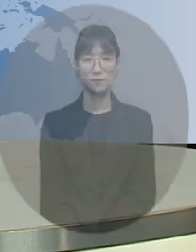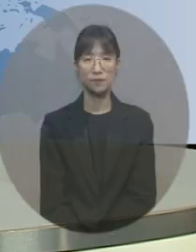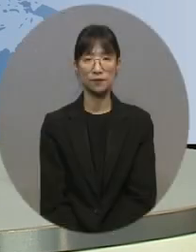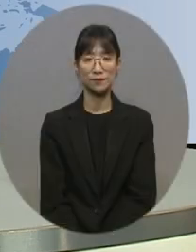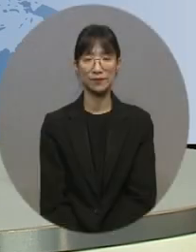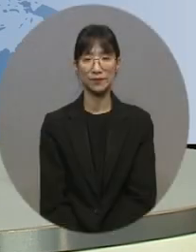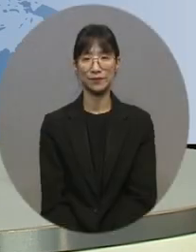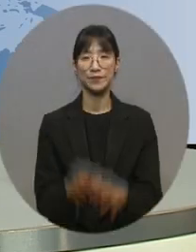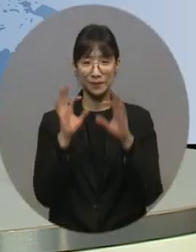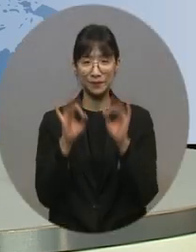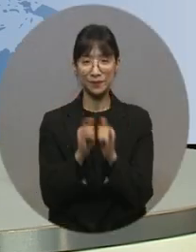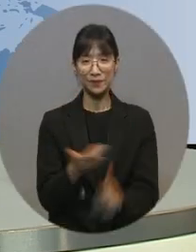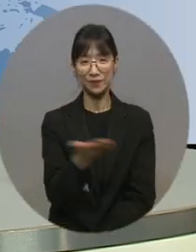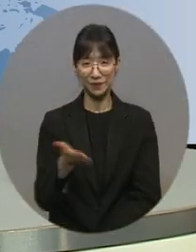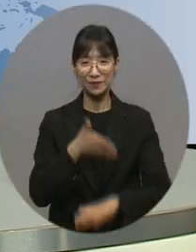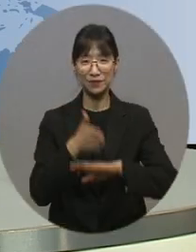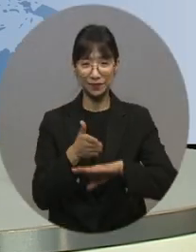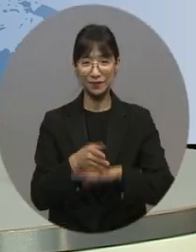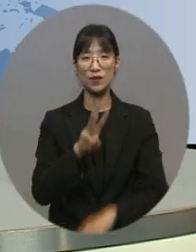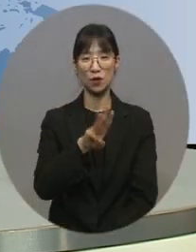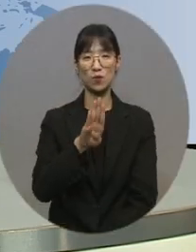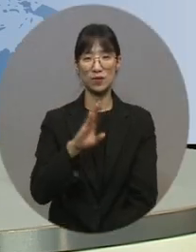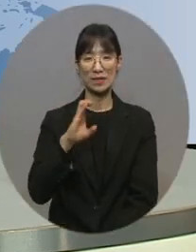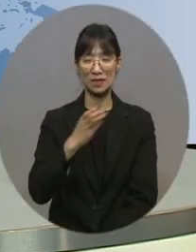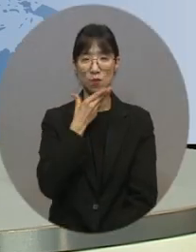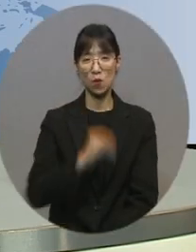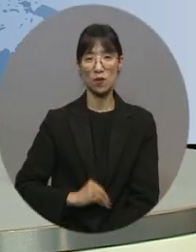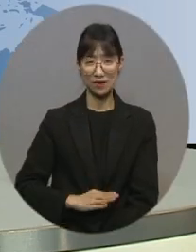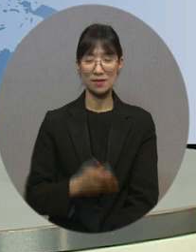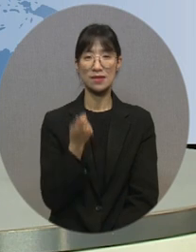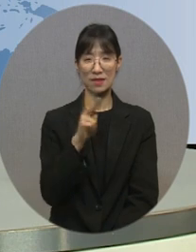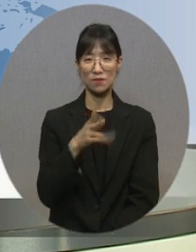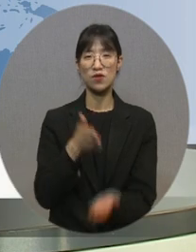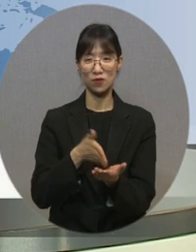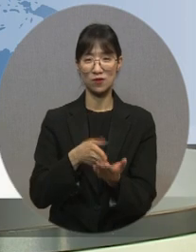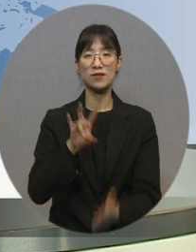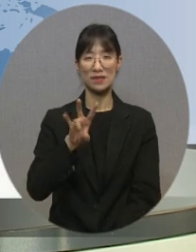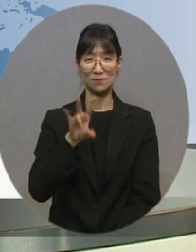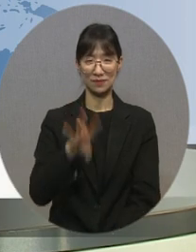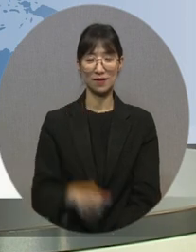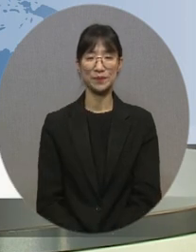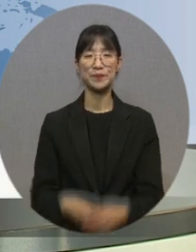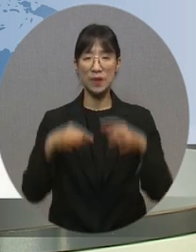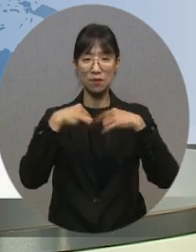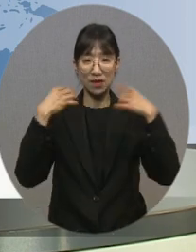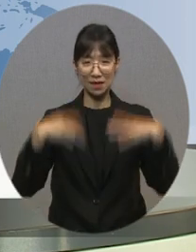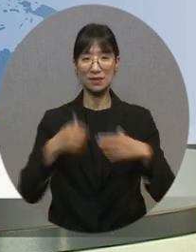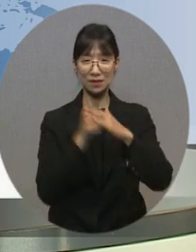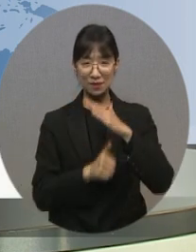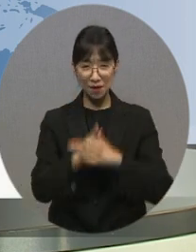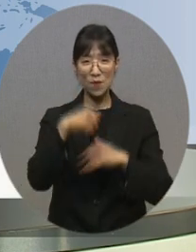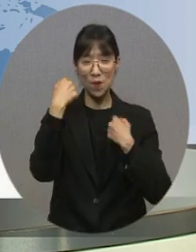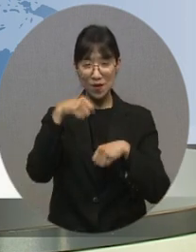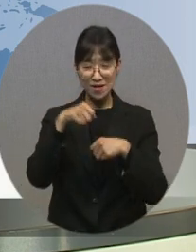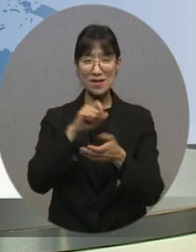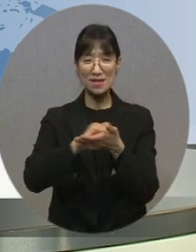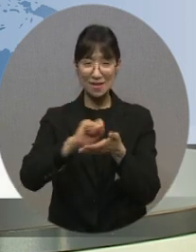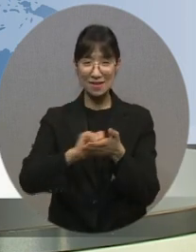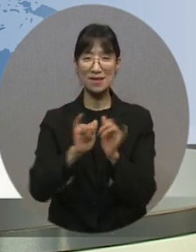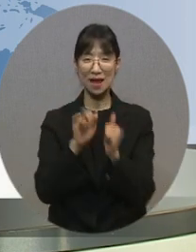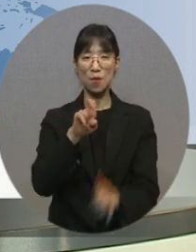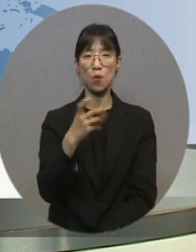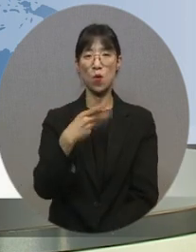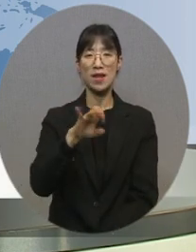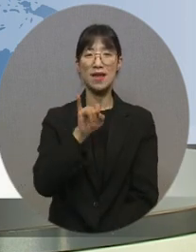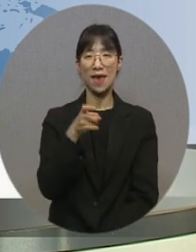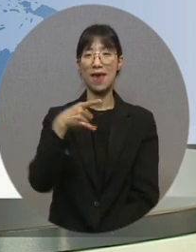시청자 여러분 안녕하십니까? WBC 복지TV 뉴스 24입니다. 프랑스를 대표하는 극작가 몰리에르의 원작